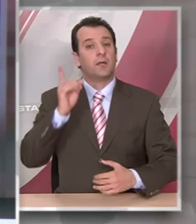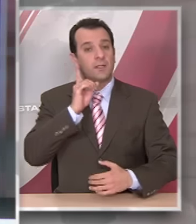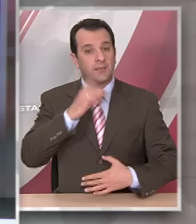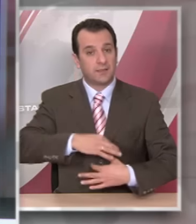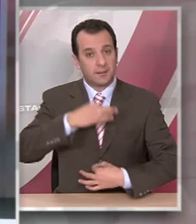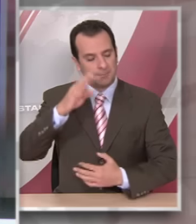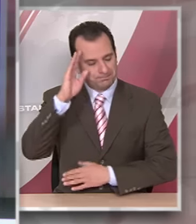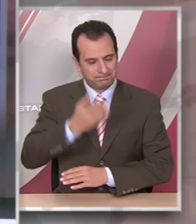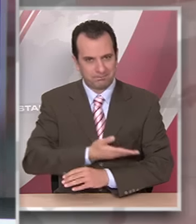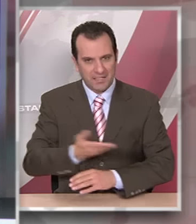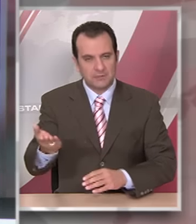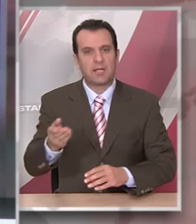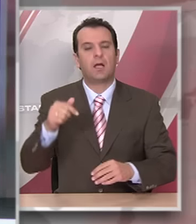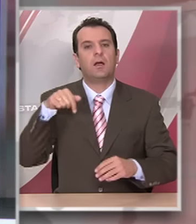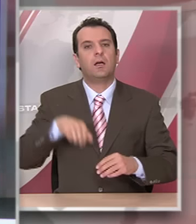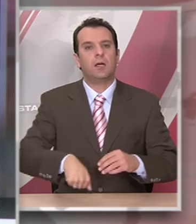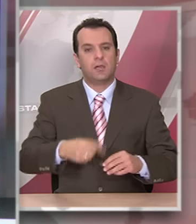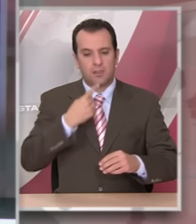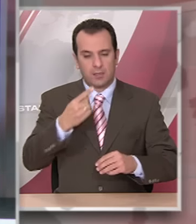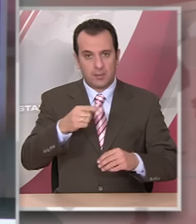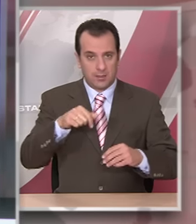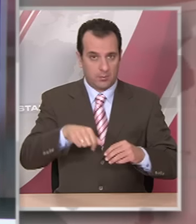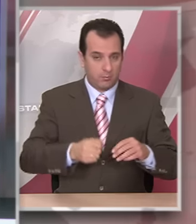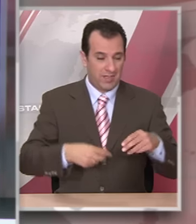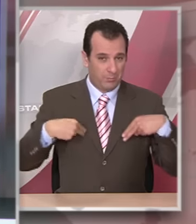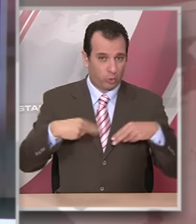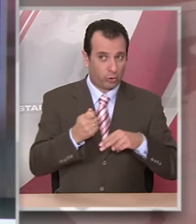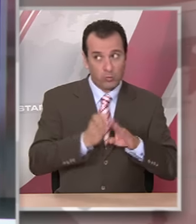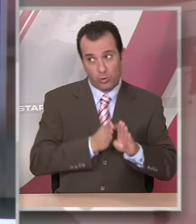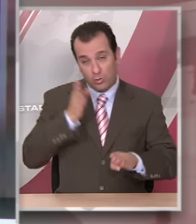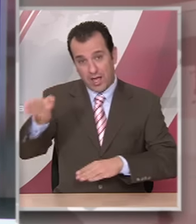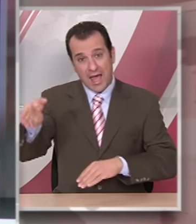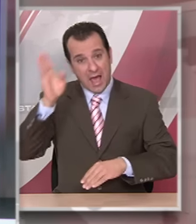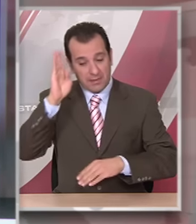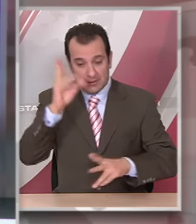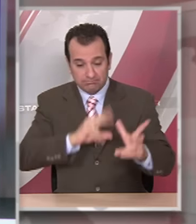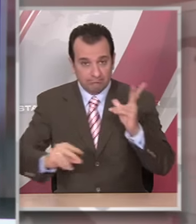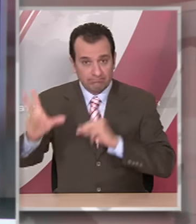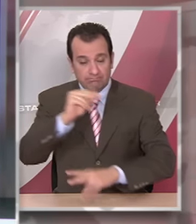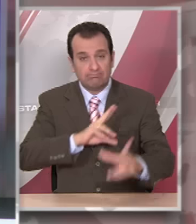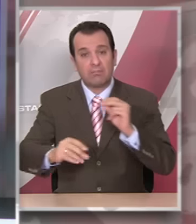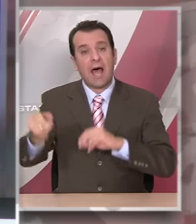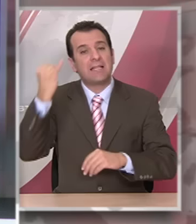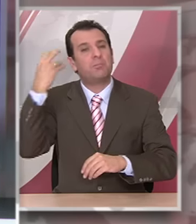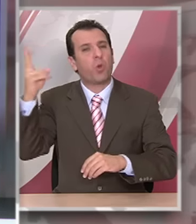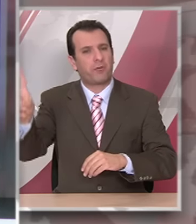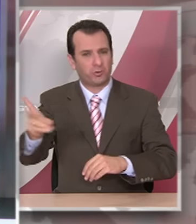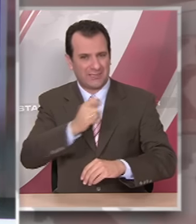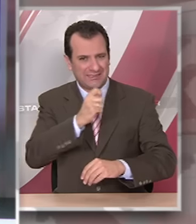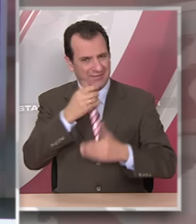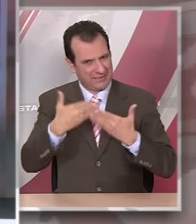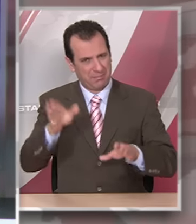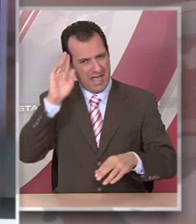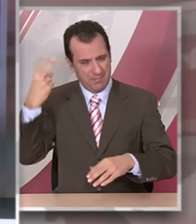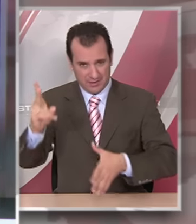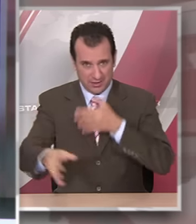Γεια σας κυρίες και κύριοι. Την ανάγκη ολοκλήρωσης των προαπαιτούμενων μέχρι το τέλος Οκτωβρίου, προκειμένου στη συνέχεια να ξεκινήσουν οι συζητήσεις για το ελληνικό